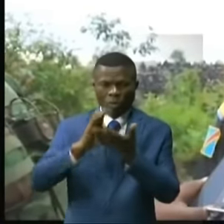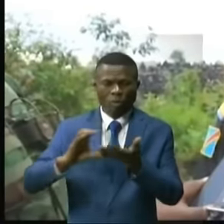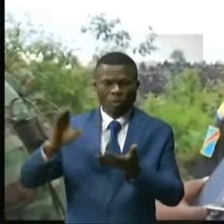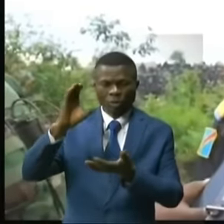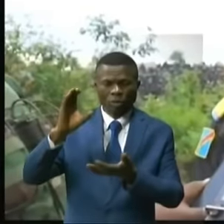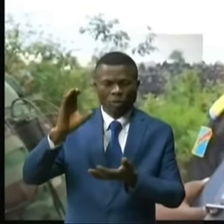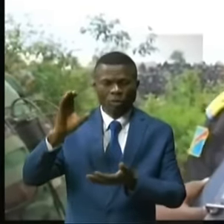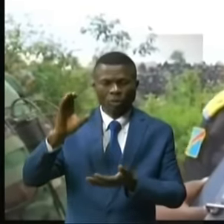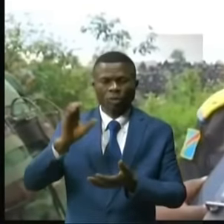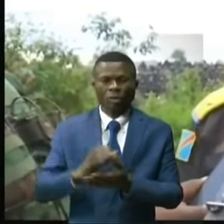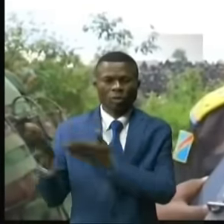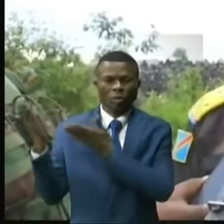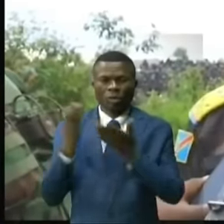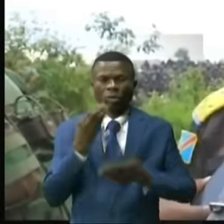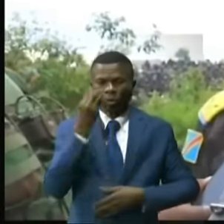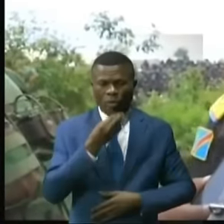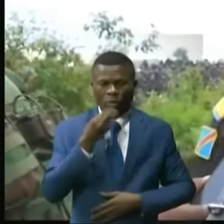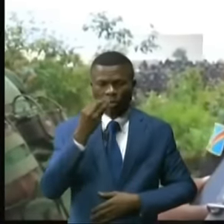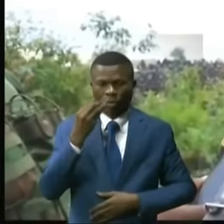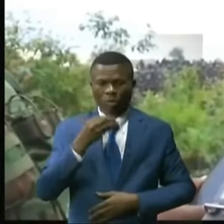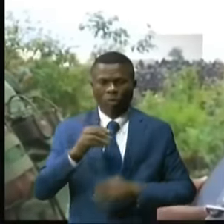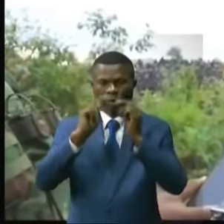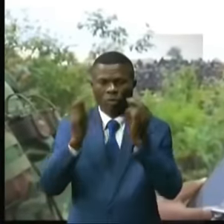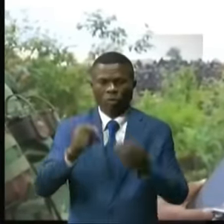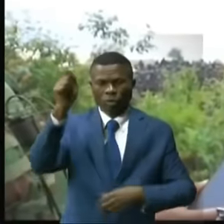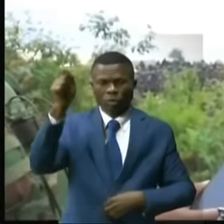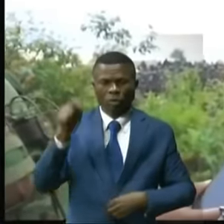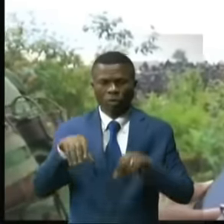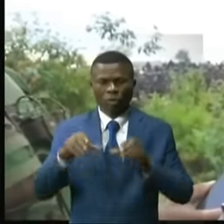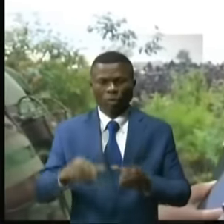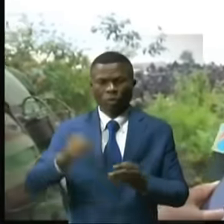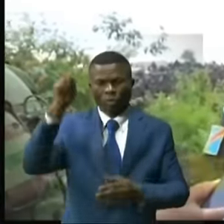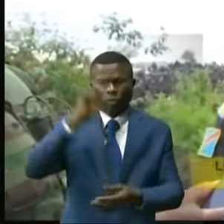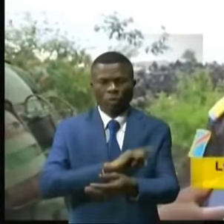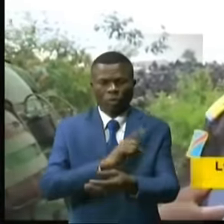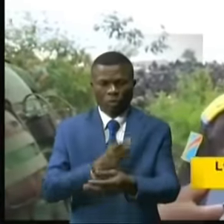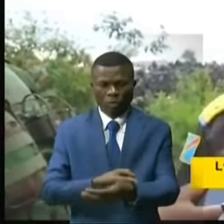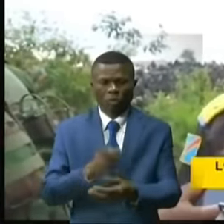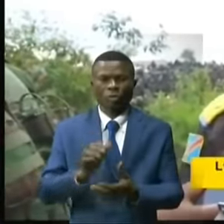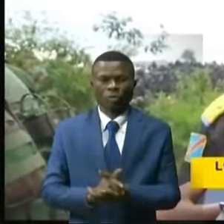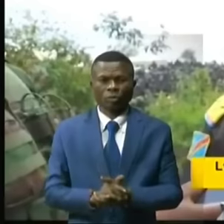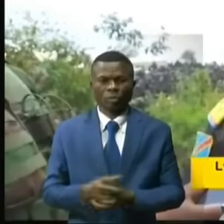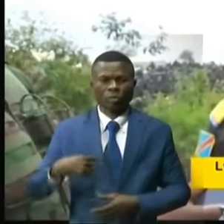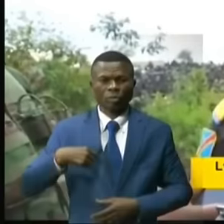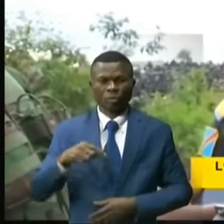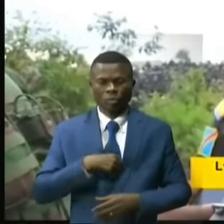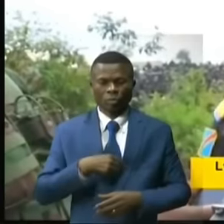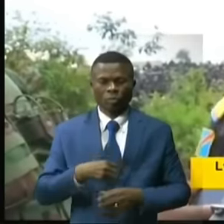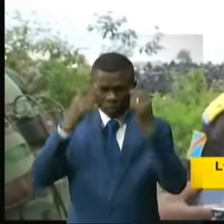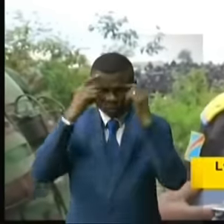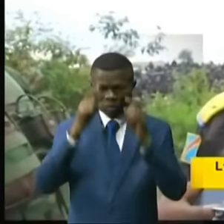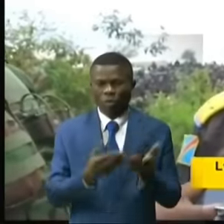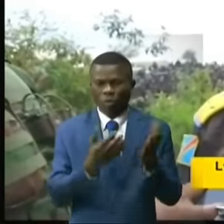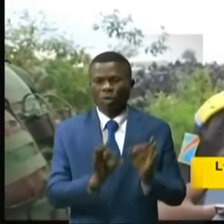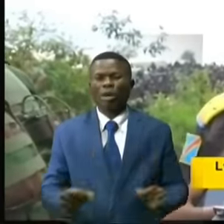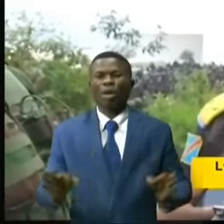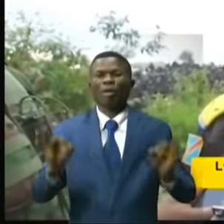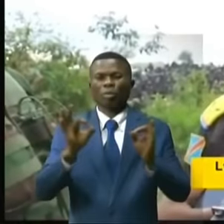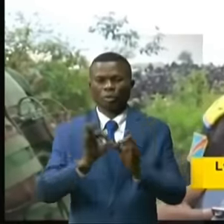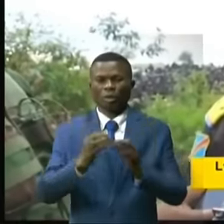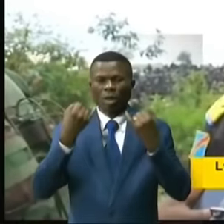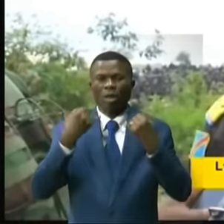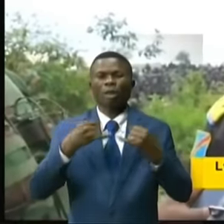kaiko porte-parole de l'armée congolaise au N kivau une mesure très importante a été